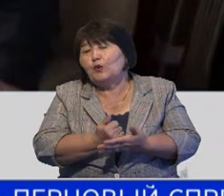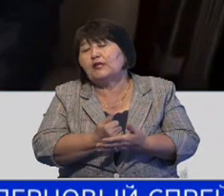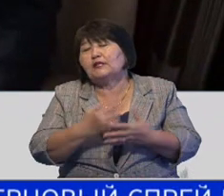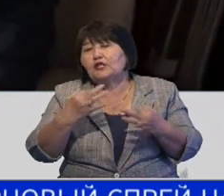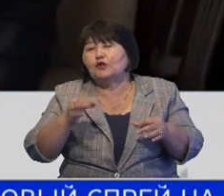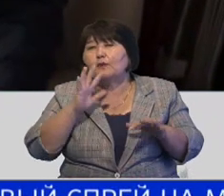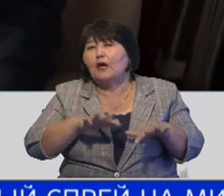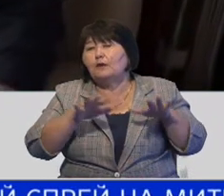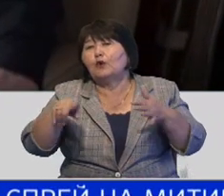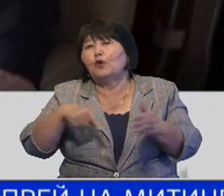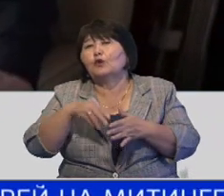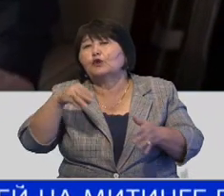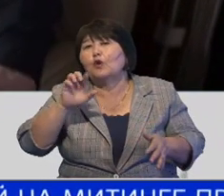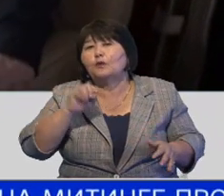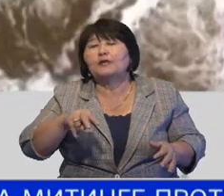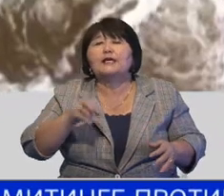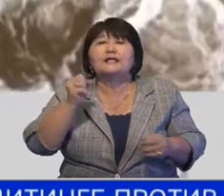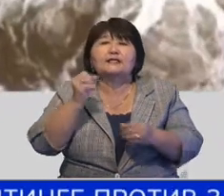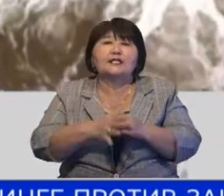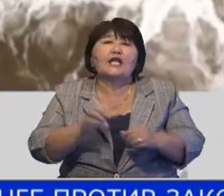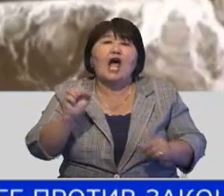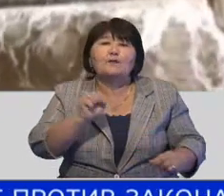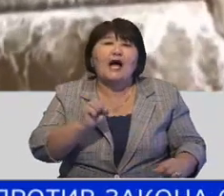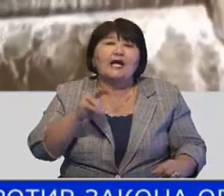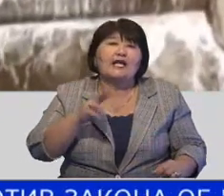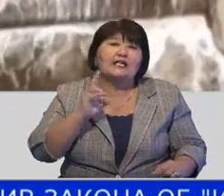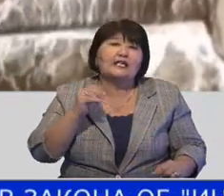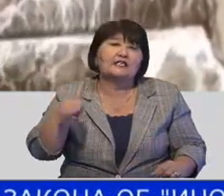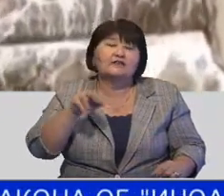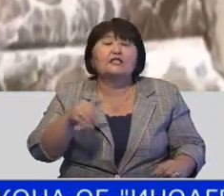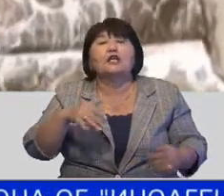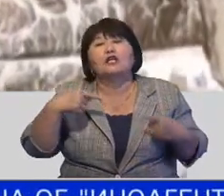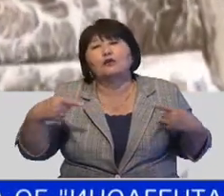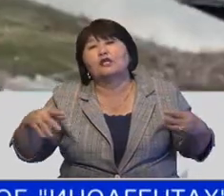допустить подтопления города Тобыл, центра Амангельдинского района и других населенных пунктов.